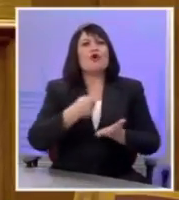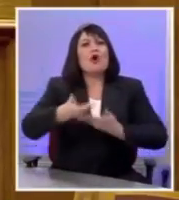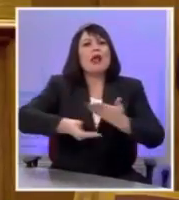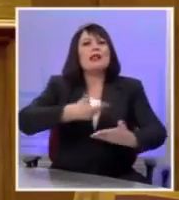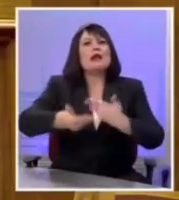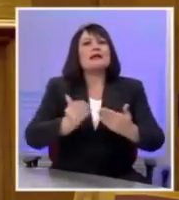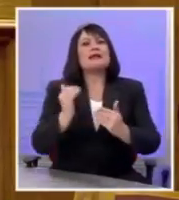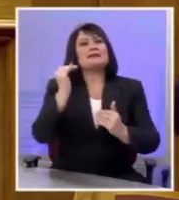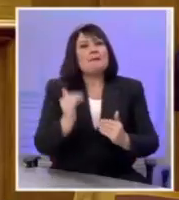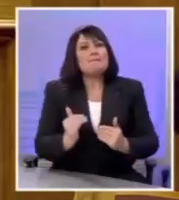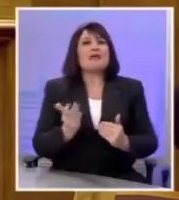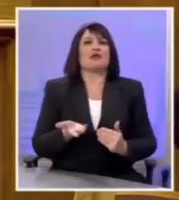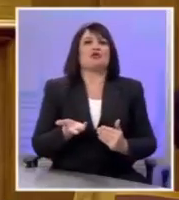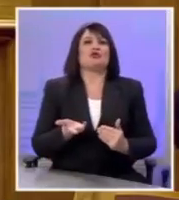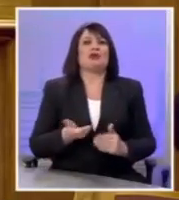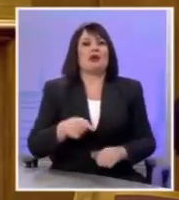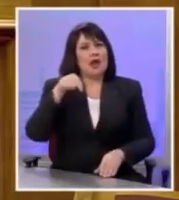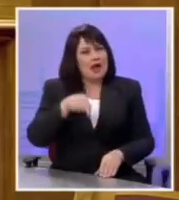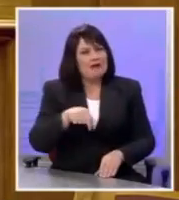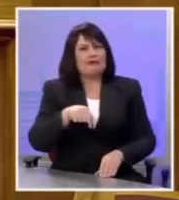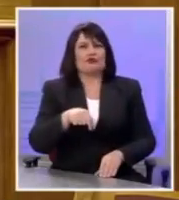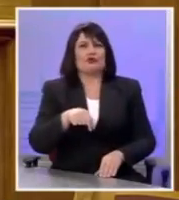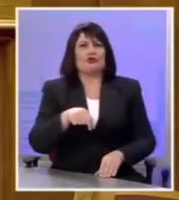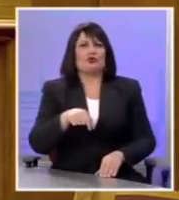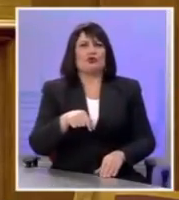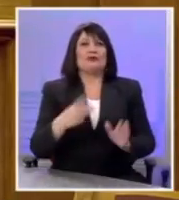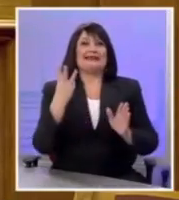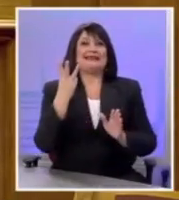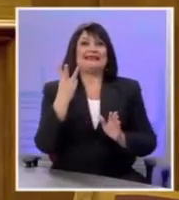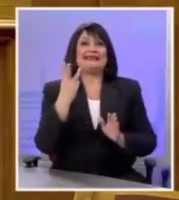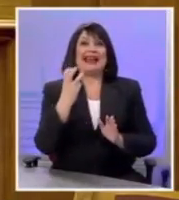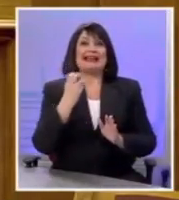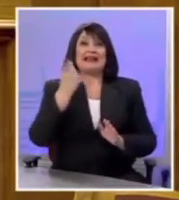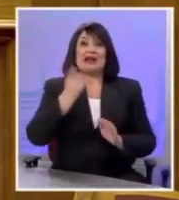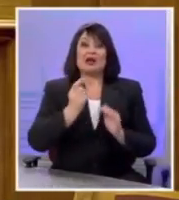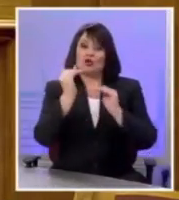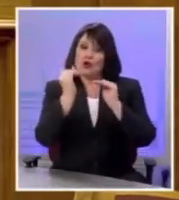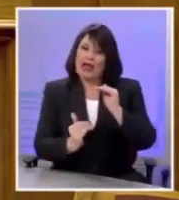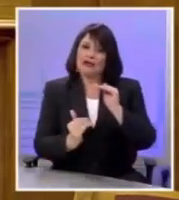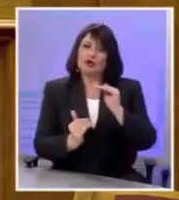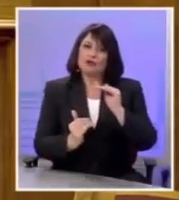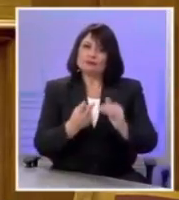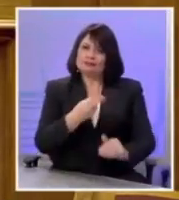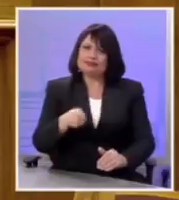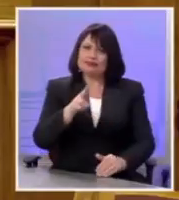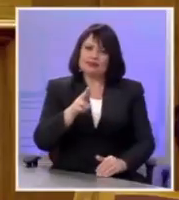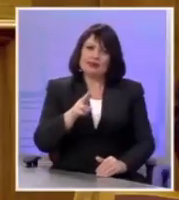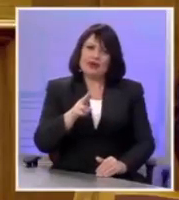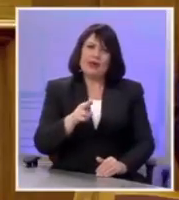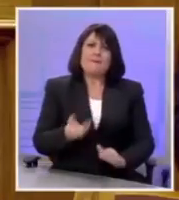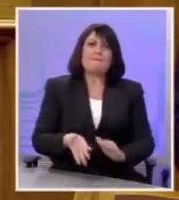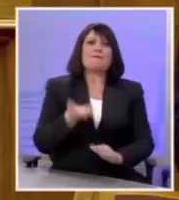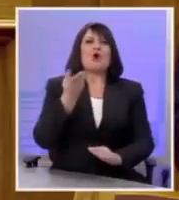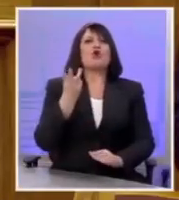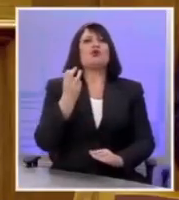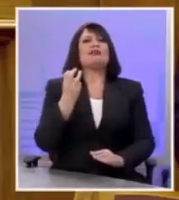να μειώσουμε αυτούς που παίρνουν κάτω από 30% και να αυξήσουμε αυτούς που παίρνουν πάνω